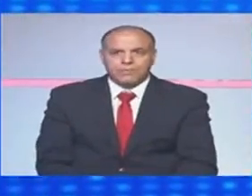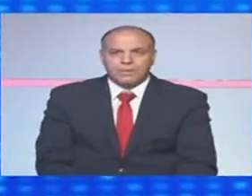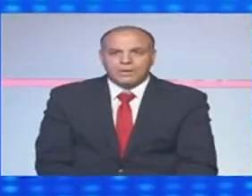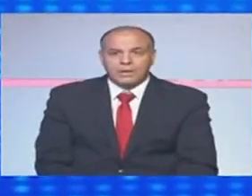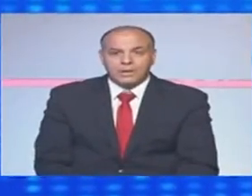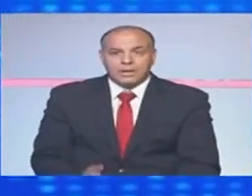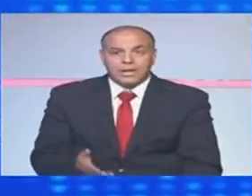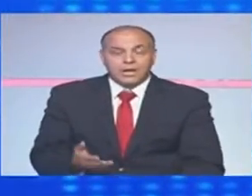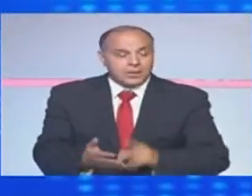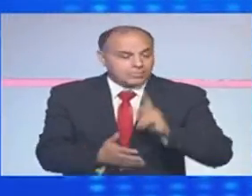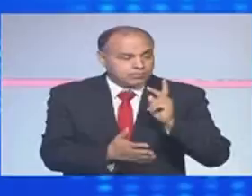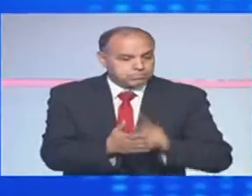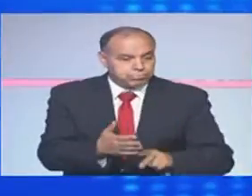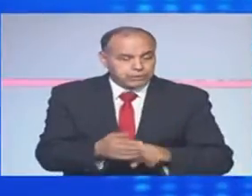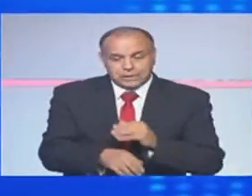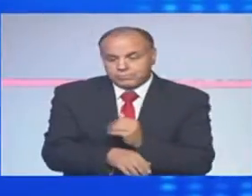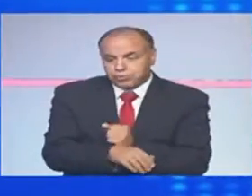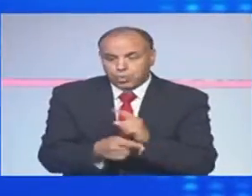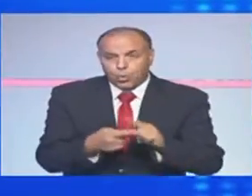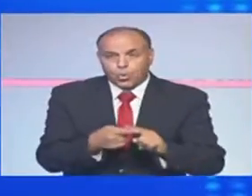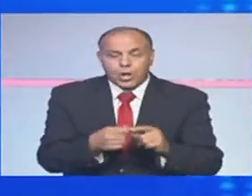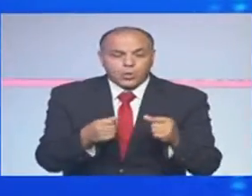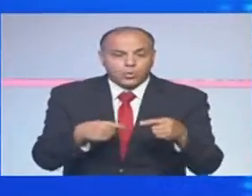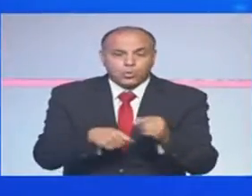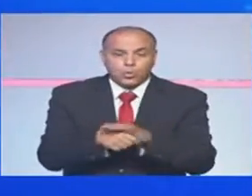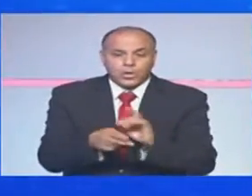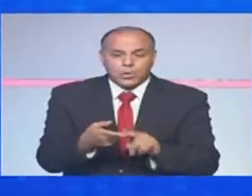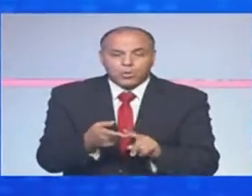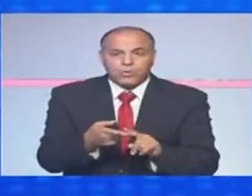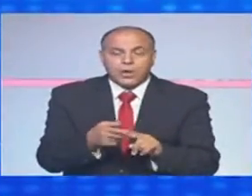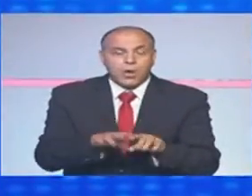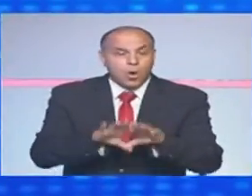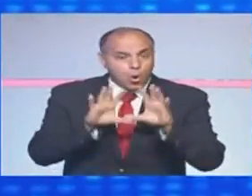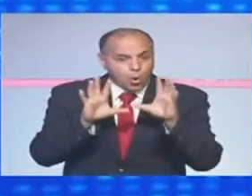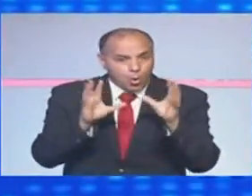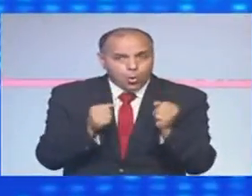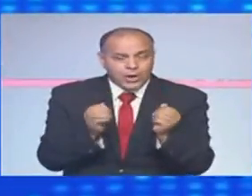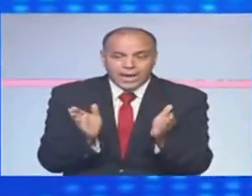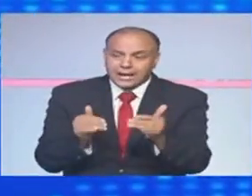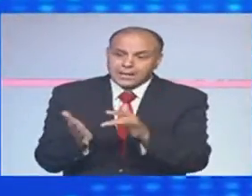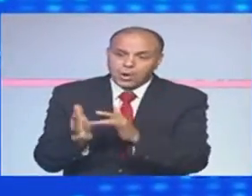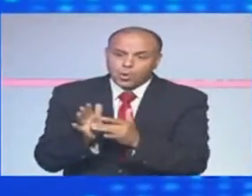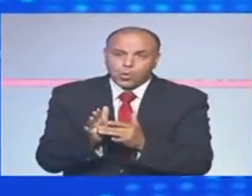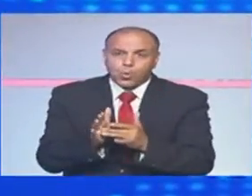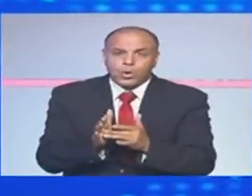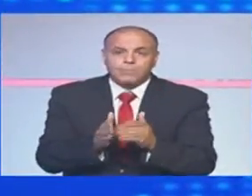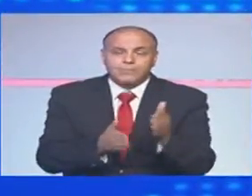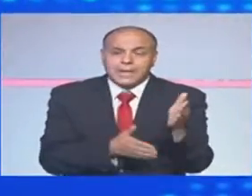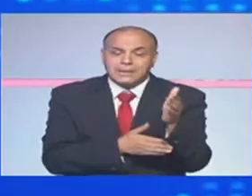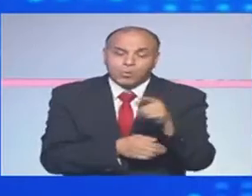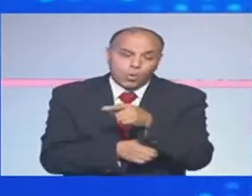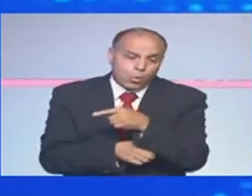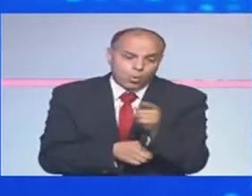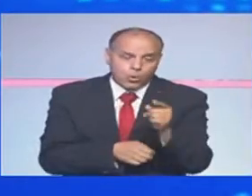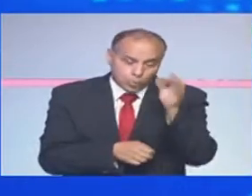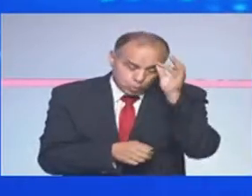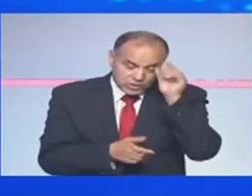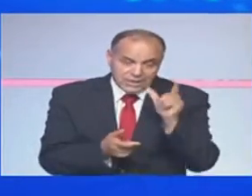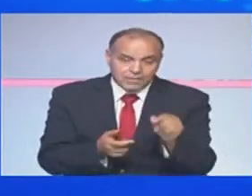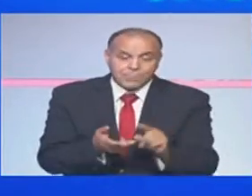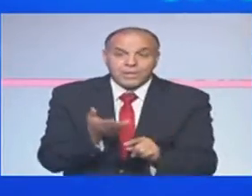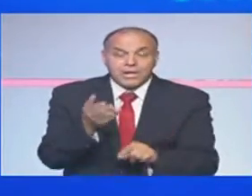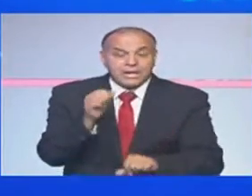توسيع حمله تلقيح ضد فيروس تشمل جميع القطاعات والمرافق الاساسيه بالبلاد